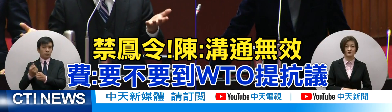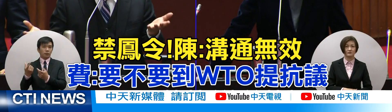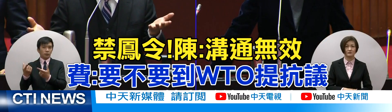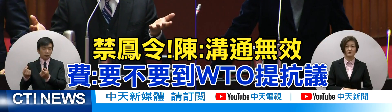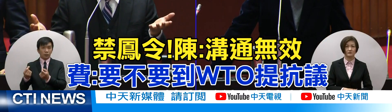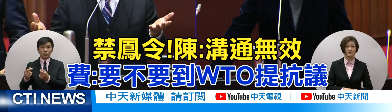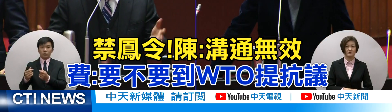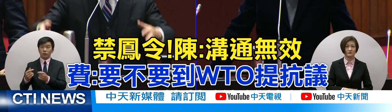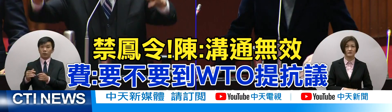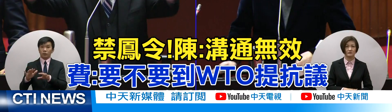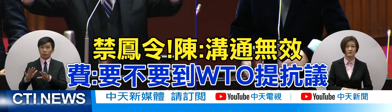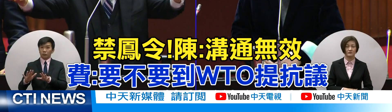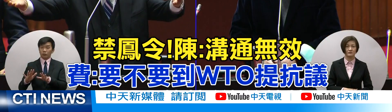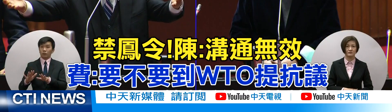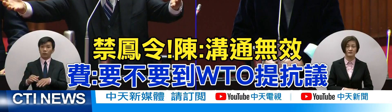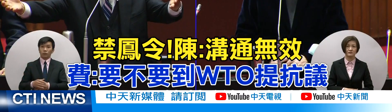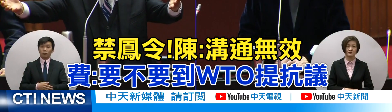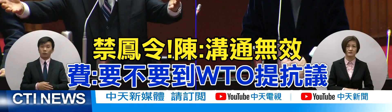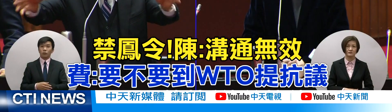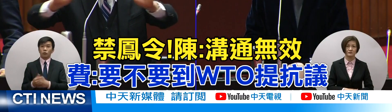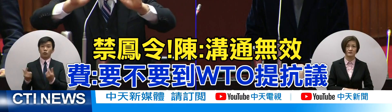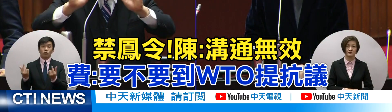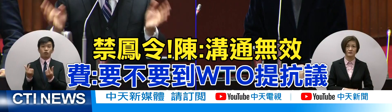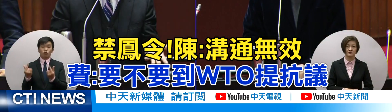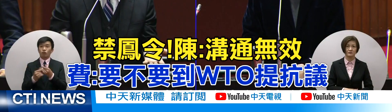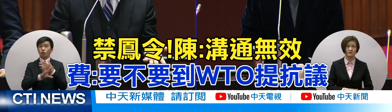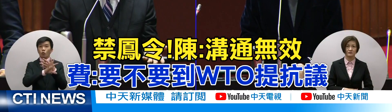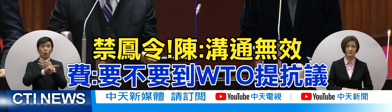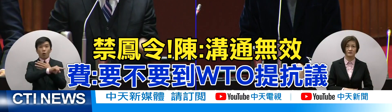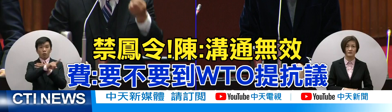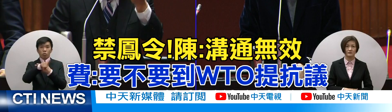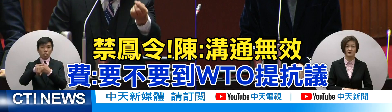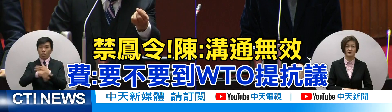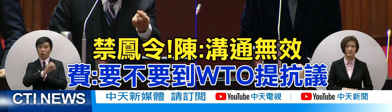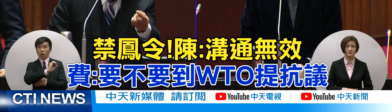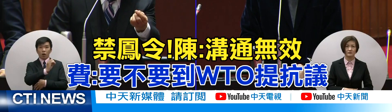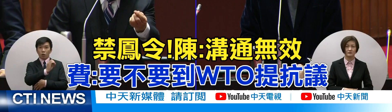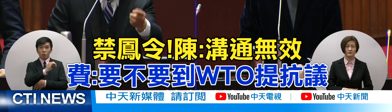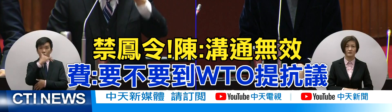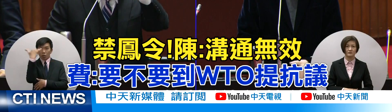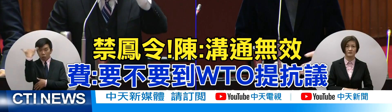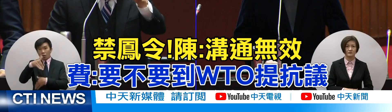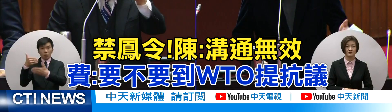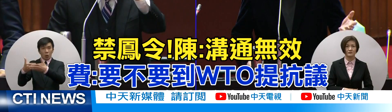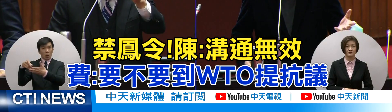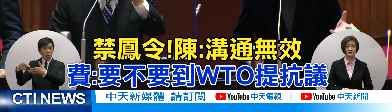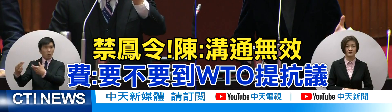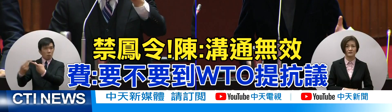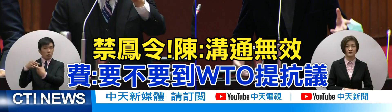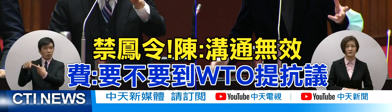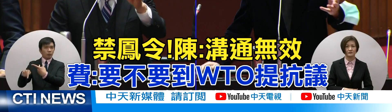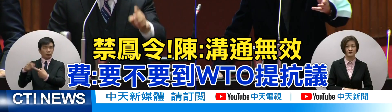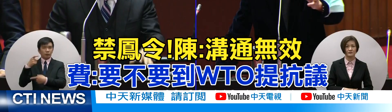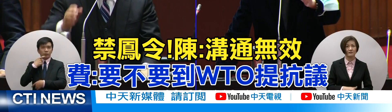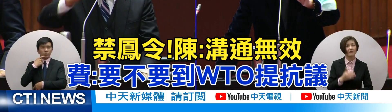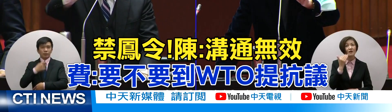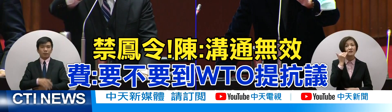这个时间。其他世界各国没有这个状况，怎么中国突然有这样？而一过